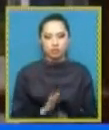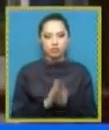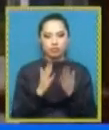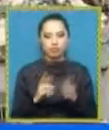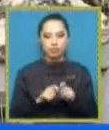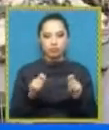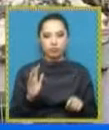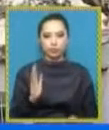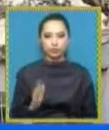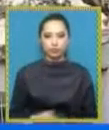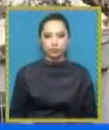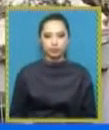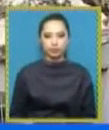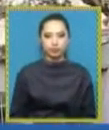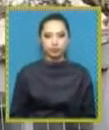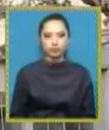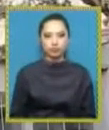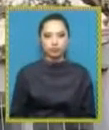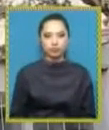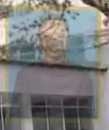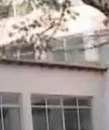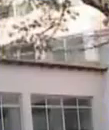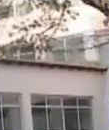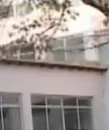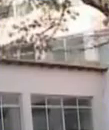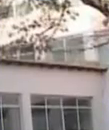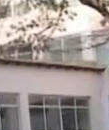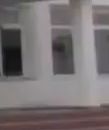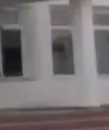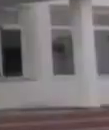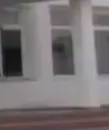көздейді. Түркістан қаласынан Нұргүл Тапаева, Олжас Тілесұлы, Олжас Байтов, оңтүстік ақпарат.